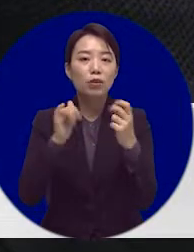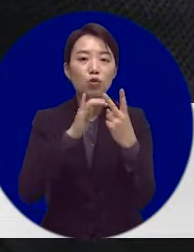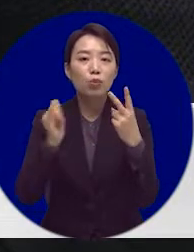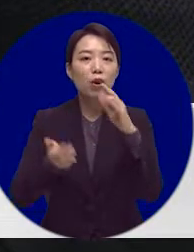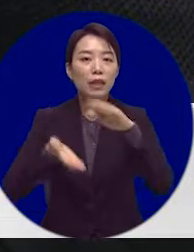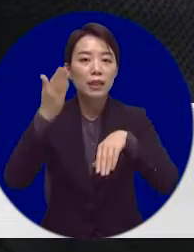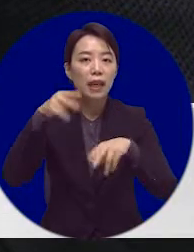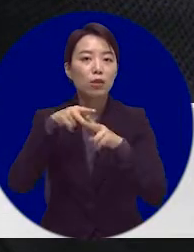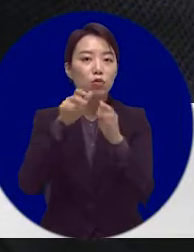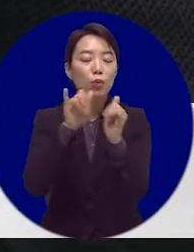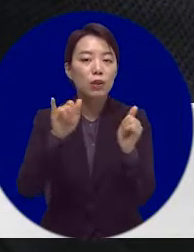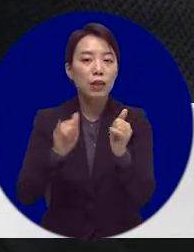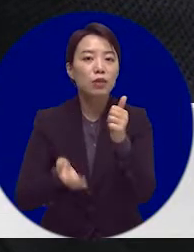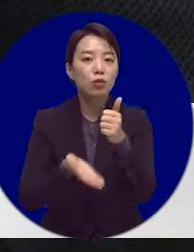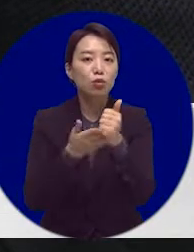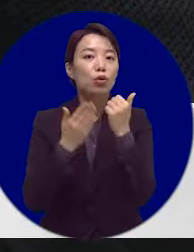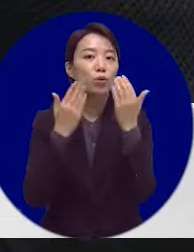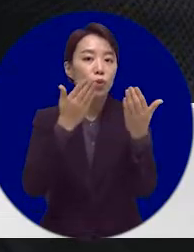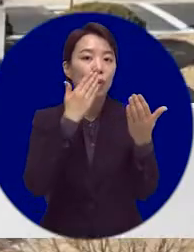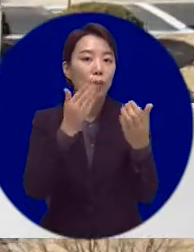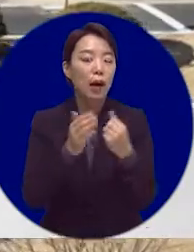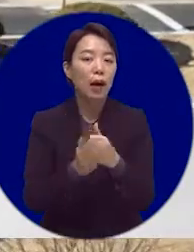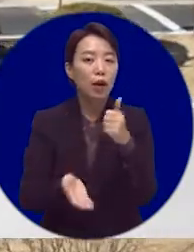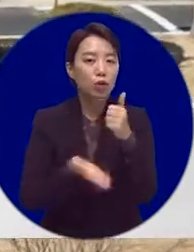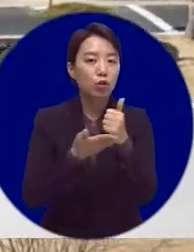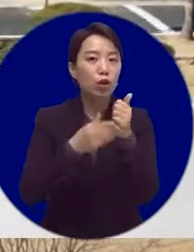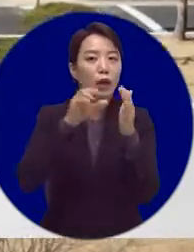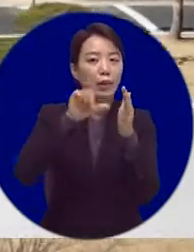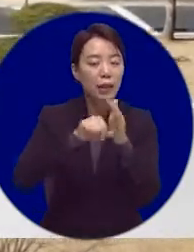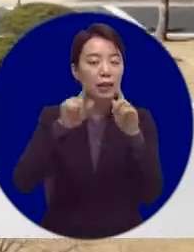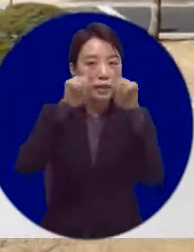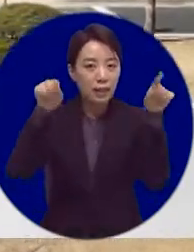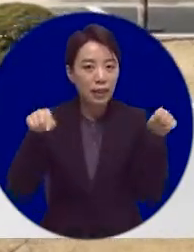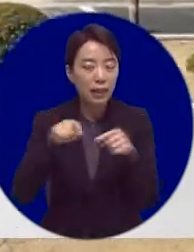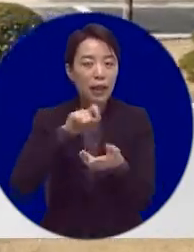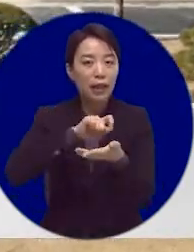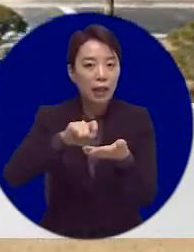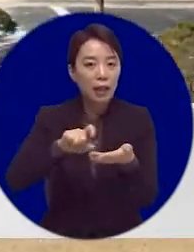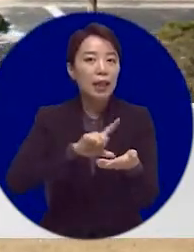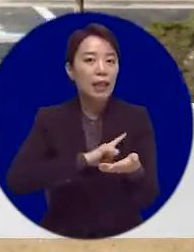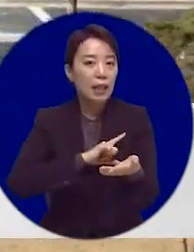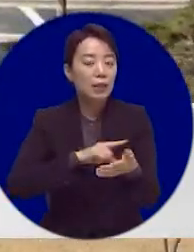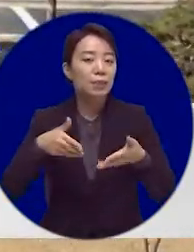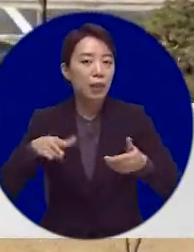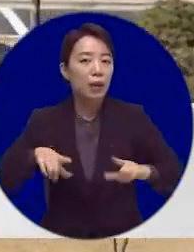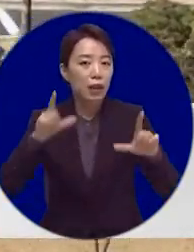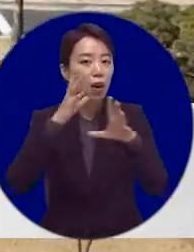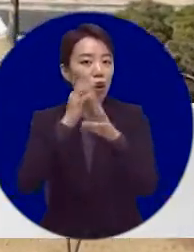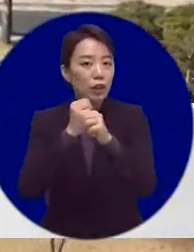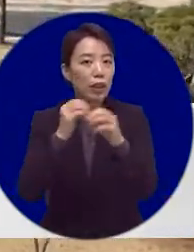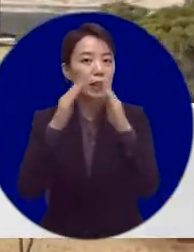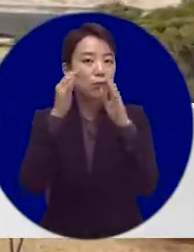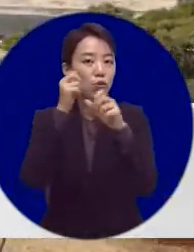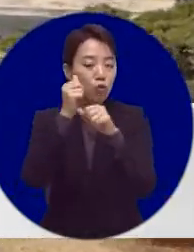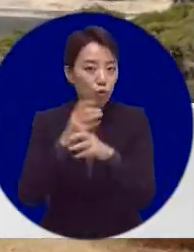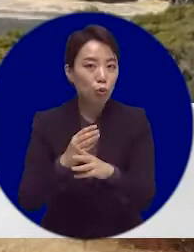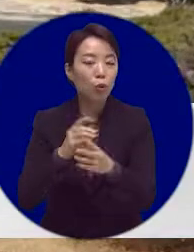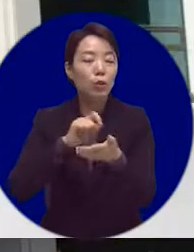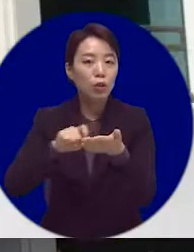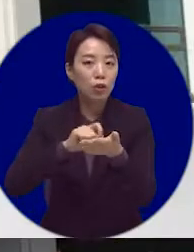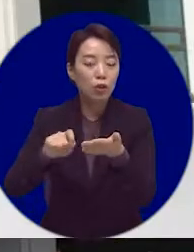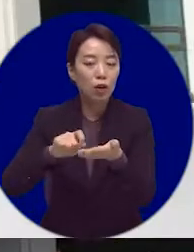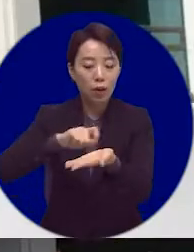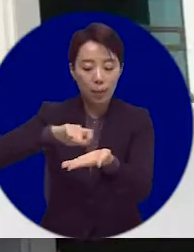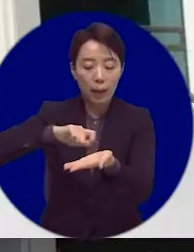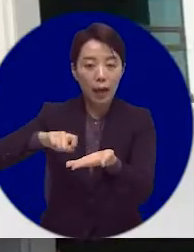선거권자는 2명 이상의 후보자를 추천할 수 있고 추천할 때는 추천장에 성명, 생년월일, 주소 등을 기재한 후